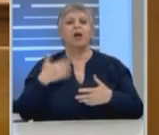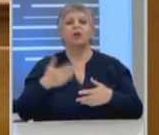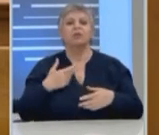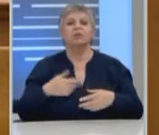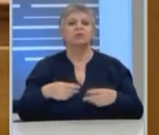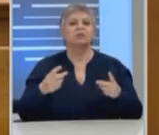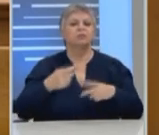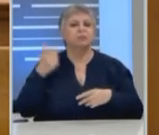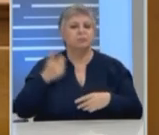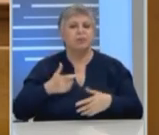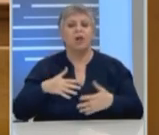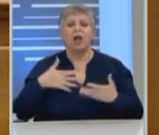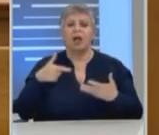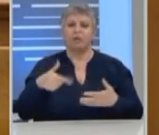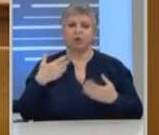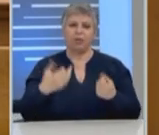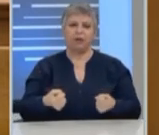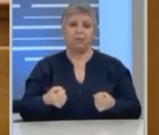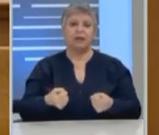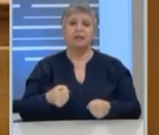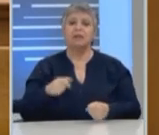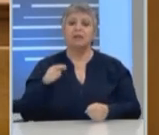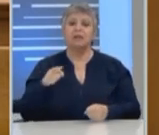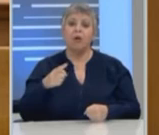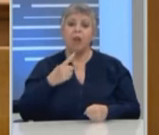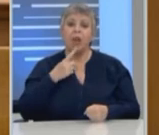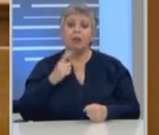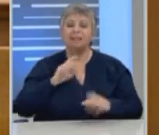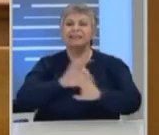που ήσασταν απολύτως βέβαιοι ότι θα ενεργοποιηθεί.